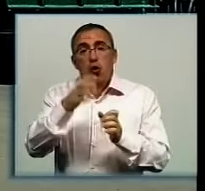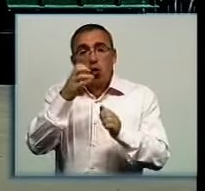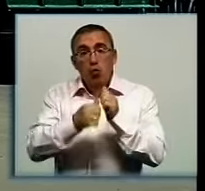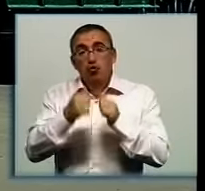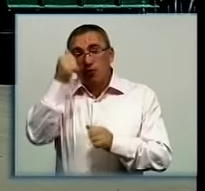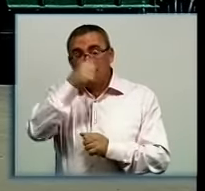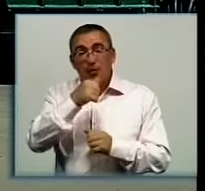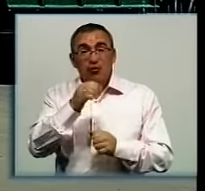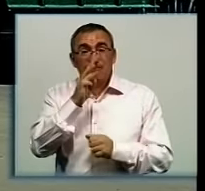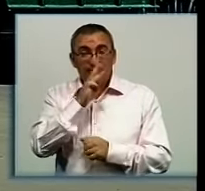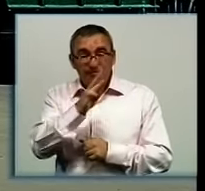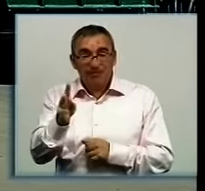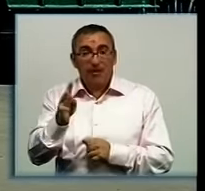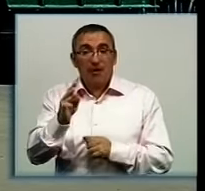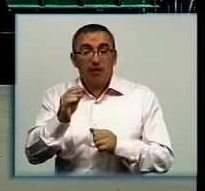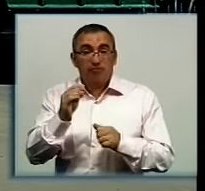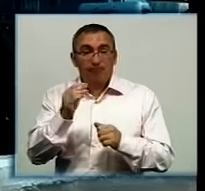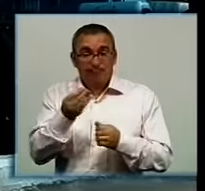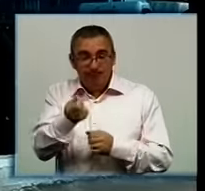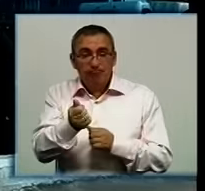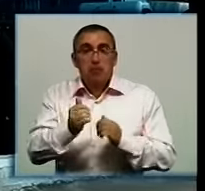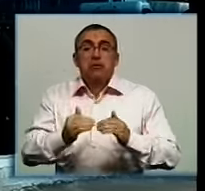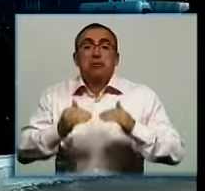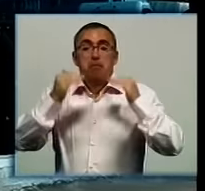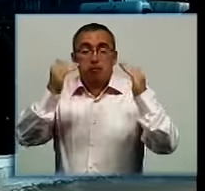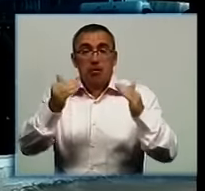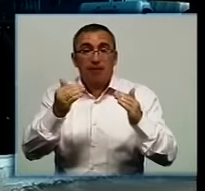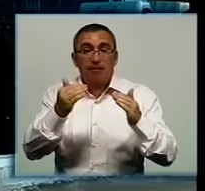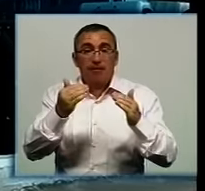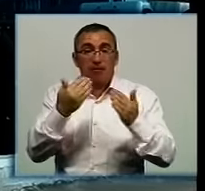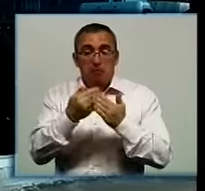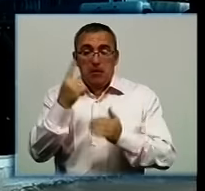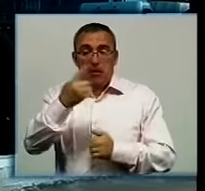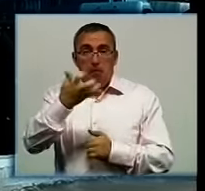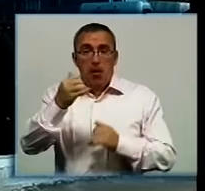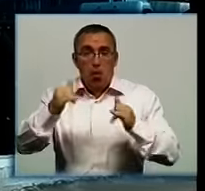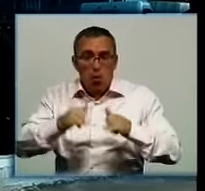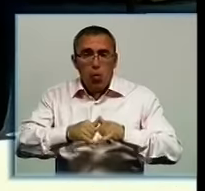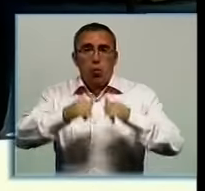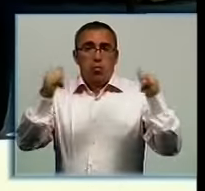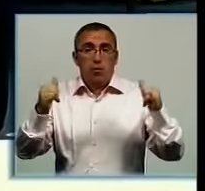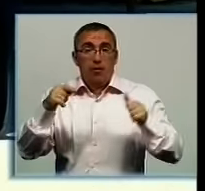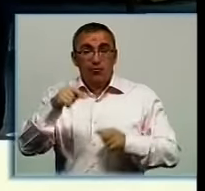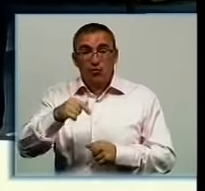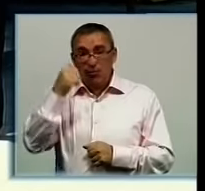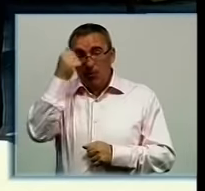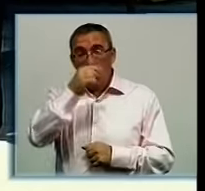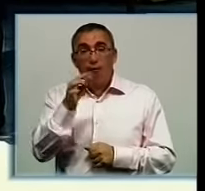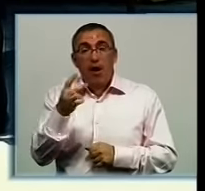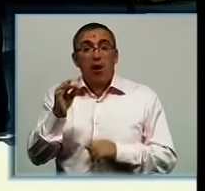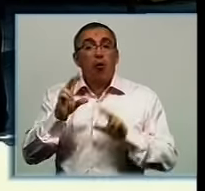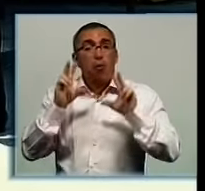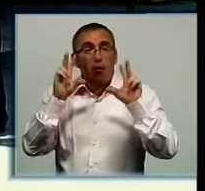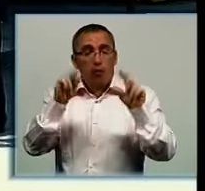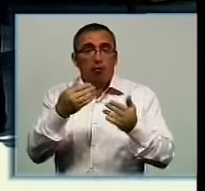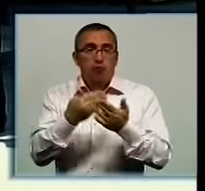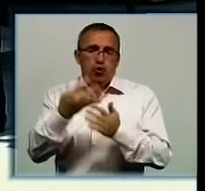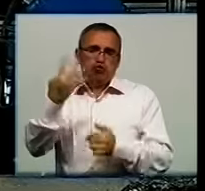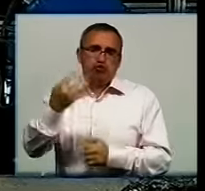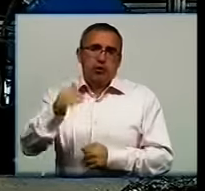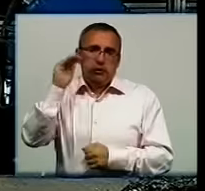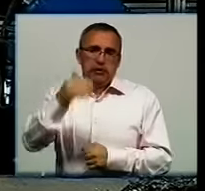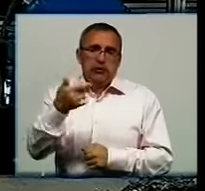середня зарплата в господарстві збільшується. За 3 роки зросла на 1500 гривень. Цьогоріч Микола Коваленко обіцяє не менше